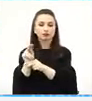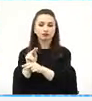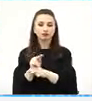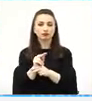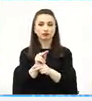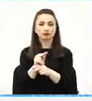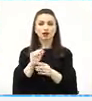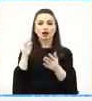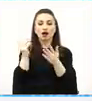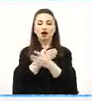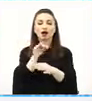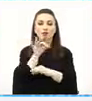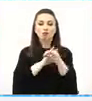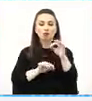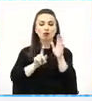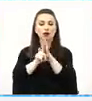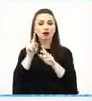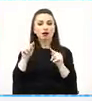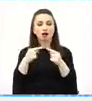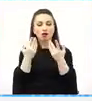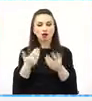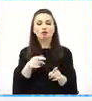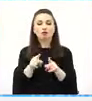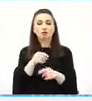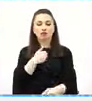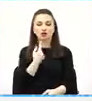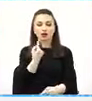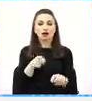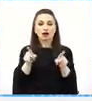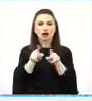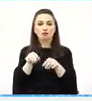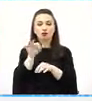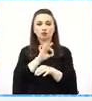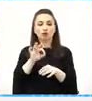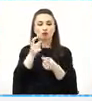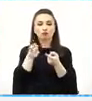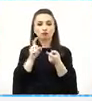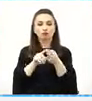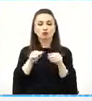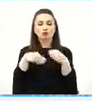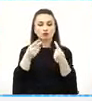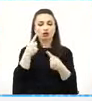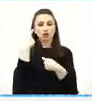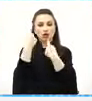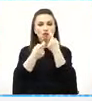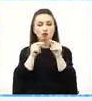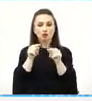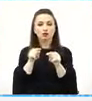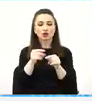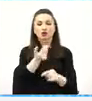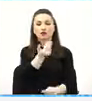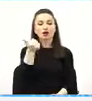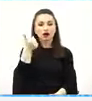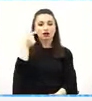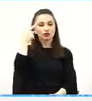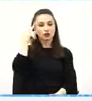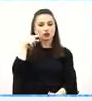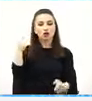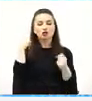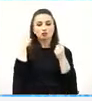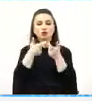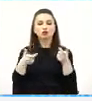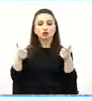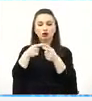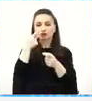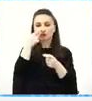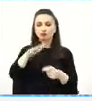რეაბილიტაცია, ახალი პროექტების განხორციელება და მინდა ერთ ასეთ პროექტთან დაკავშირებით მოგაწოდოთ ინფორმაცია. თქვენ კარგად მოგეხსენებათ სპორტის